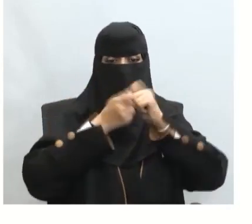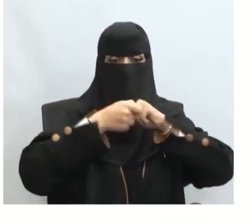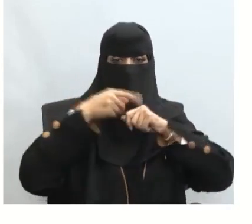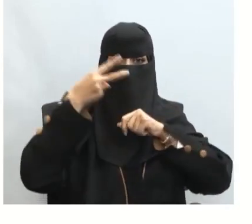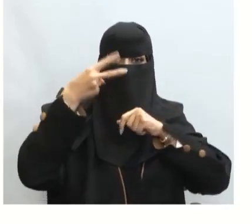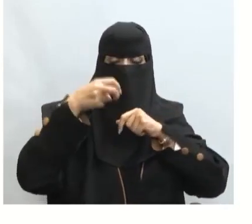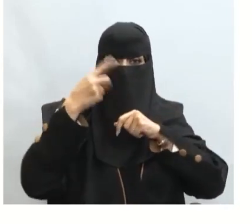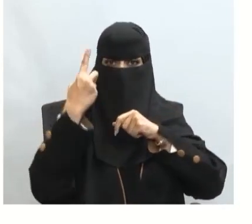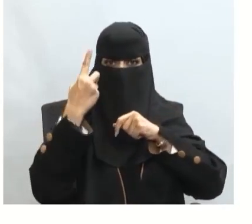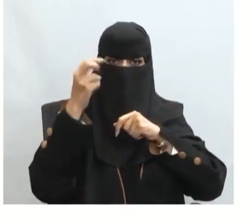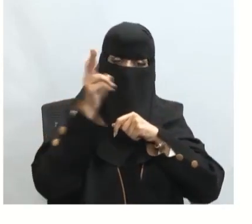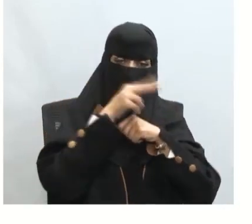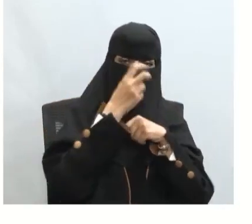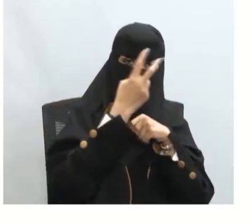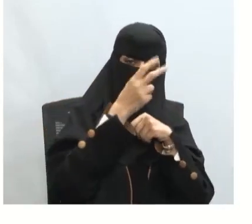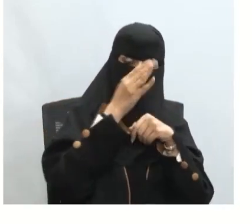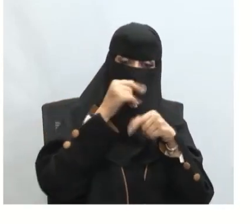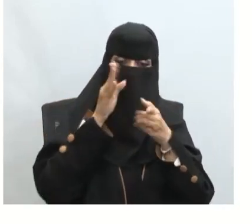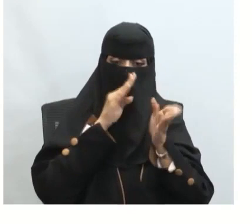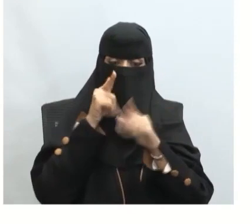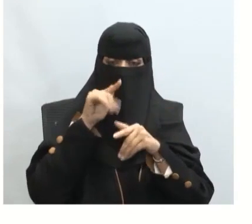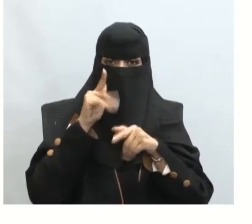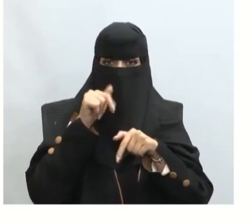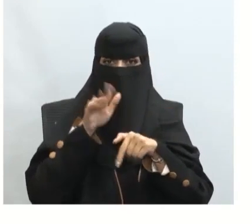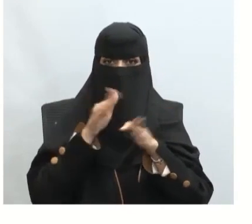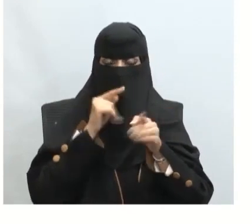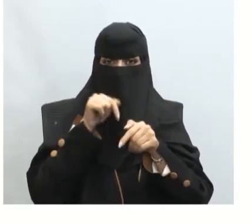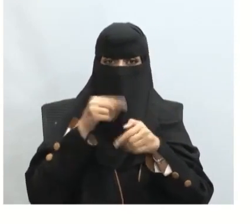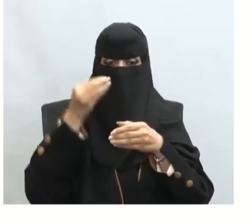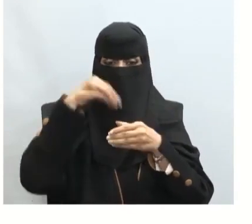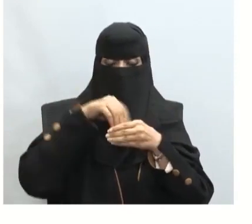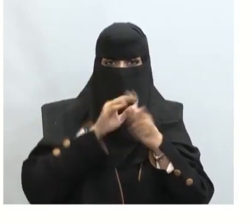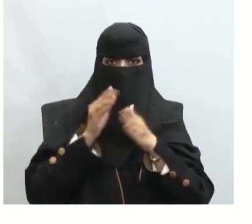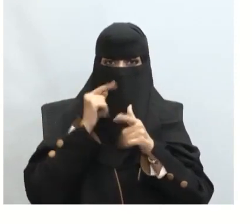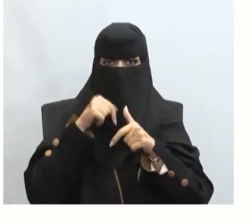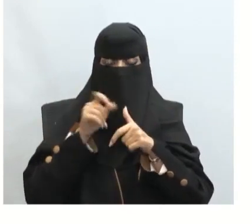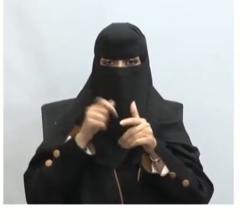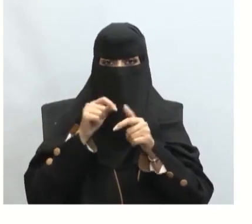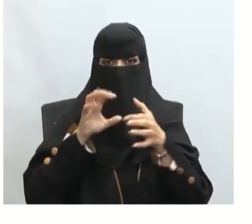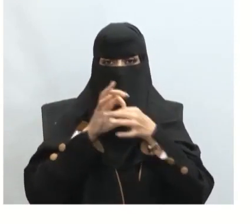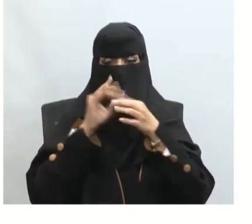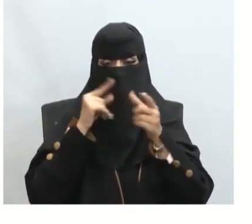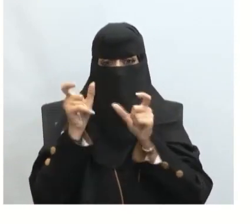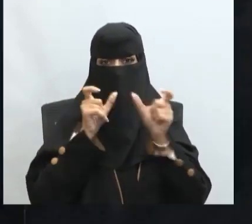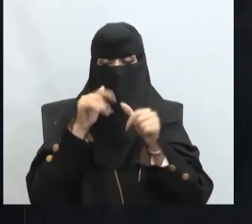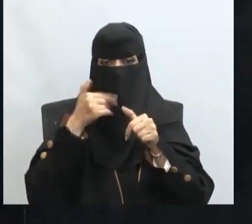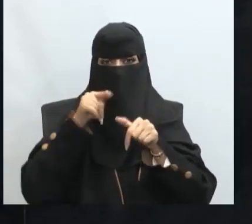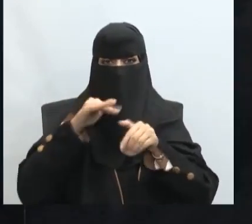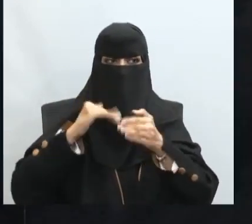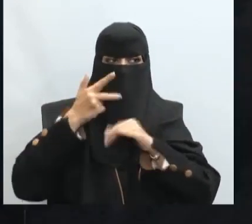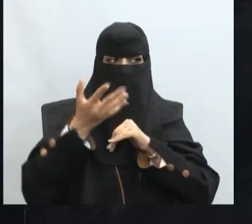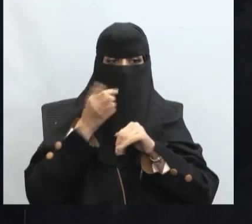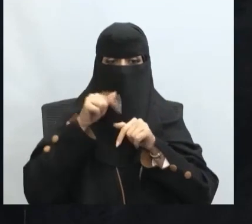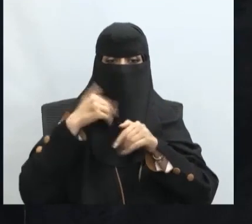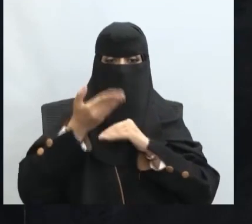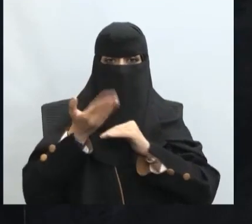الثنائيه الرابطه الاحاديه الى رابطه ثنائيه على اعتبار انها في داخل البوليمر تم الربط من جهتين عندما تخرجها